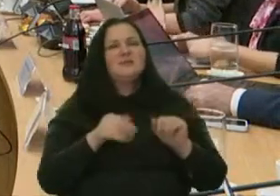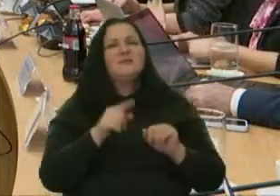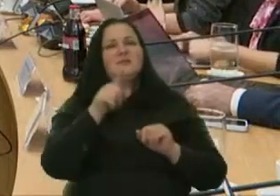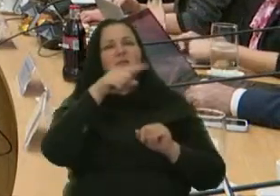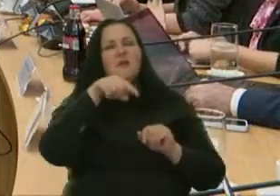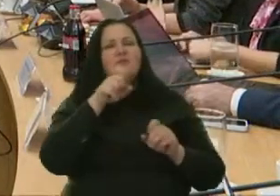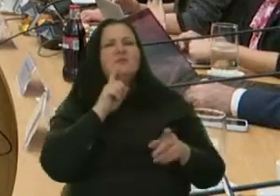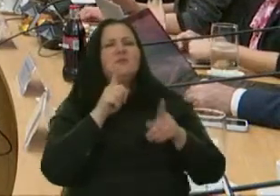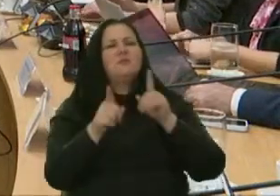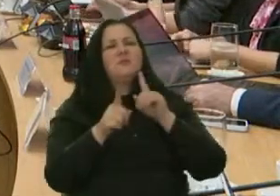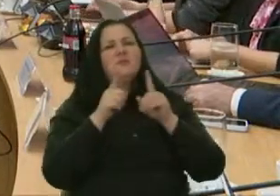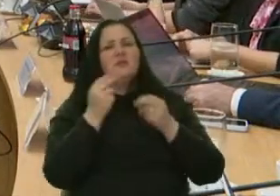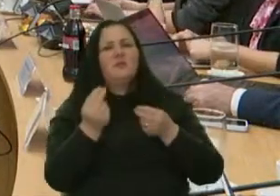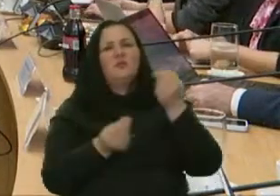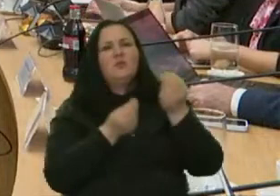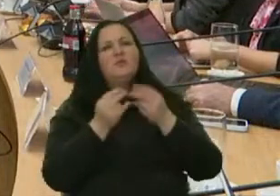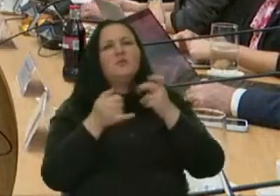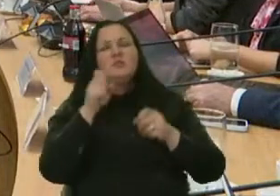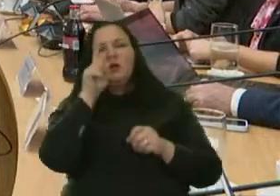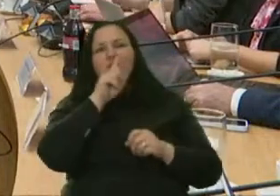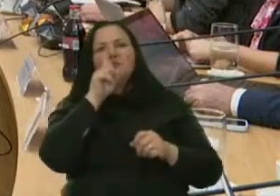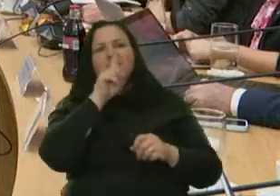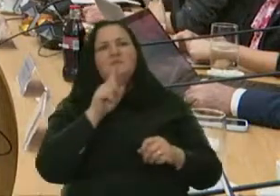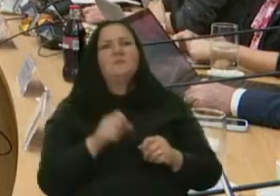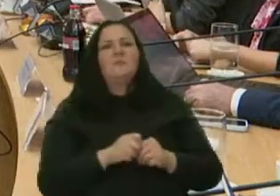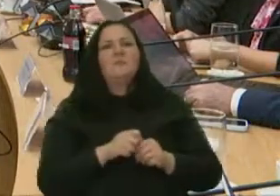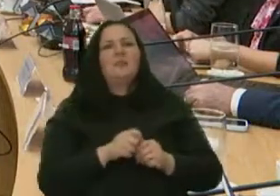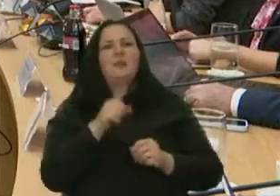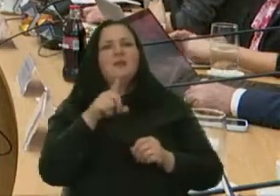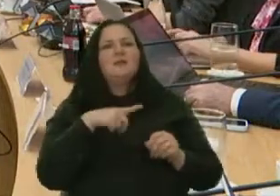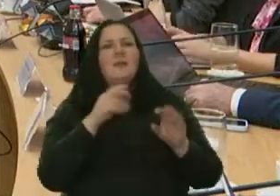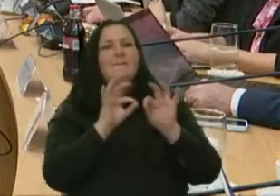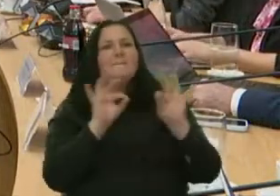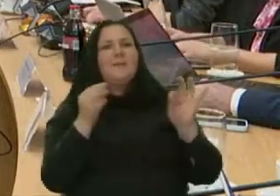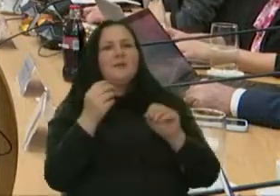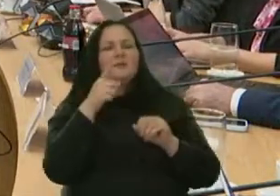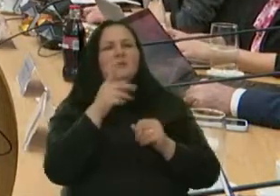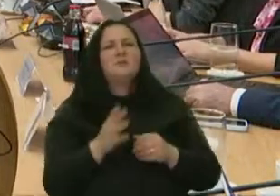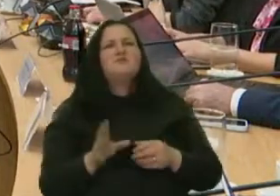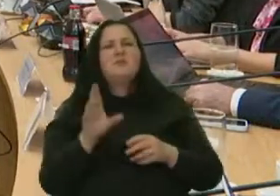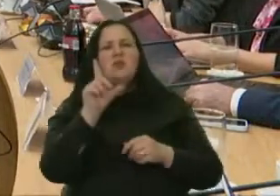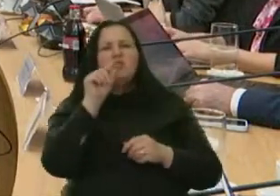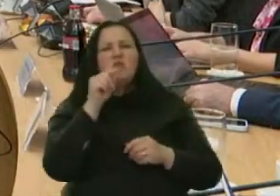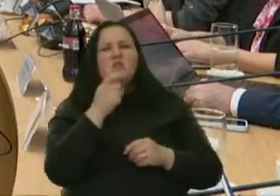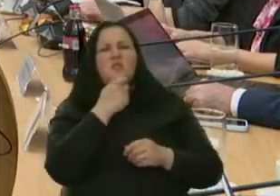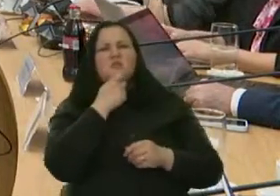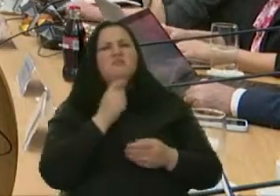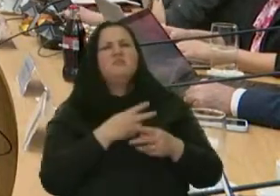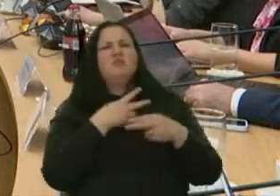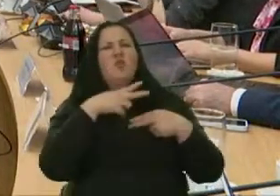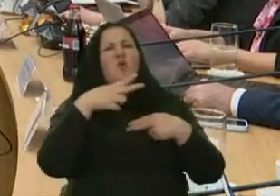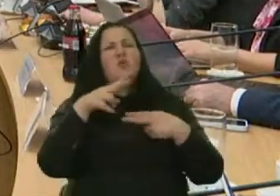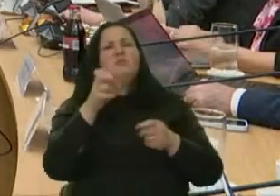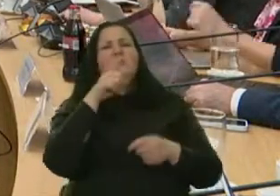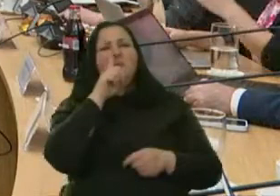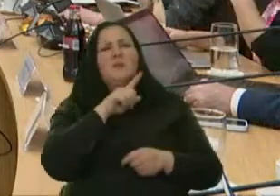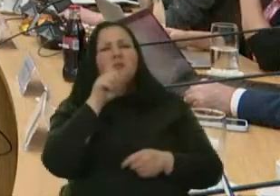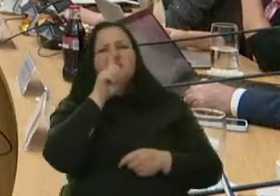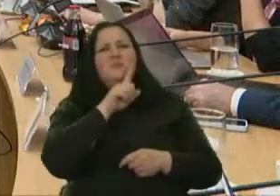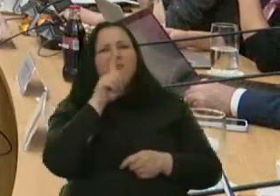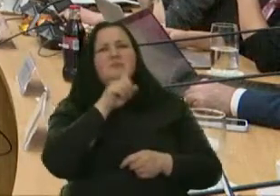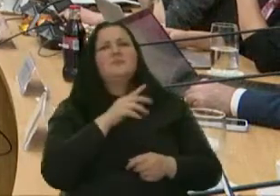aveți dialogul ironiei și a minciunii ăla este perfect pentru dumneavoastră de 20 de ani nem mințiți nem mințiți